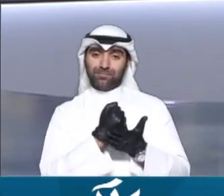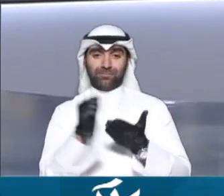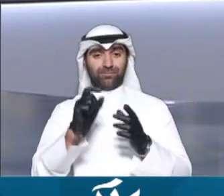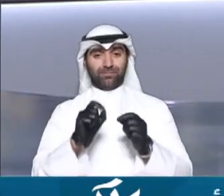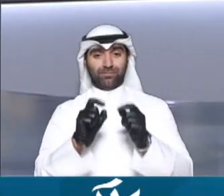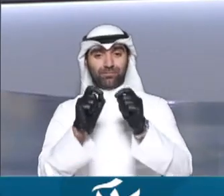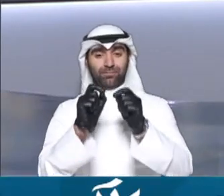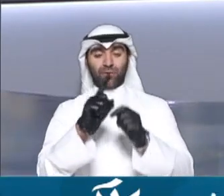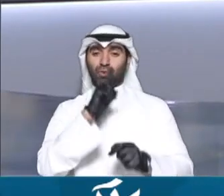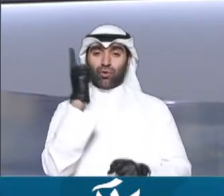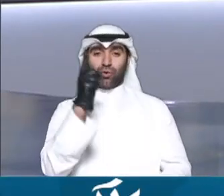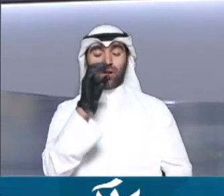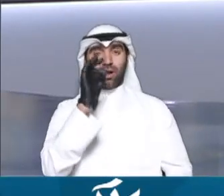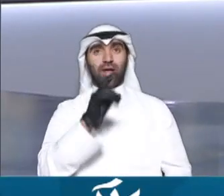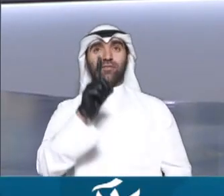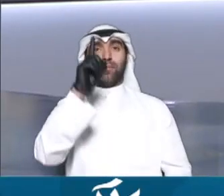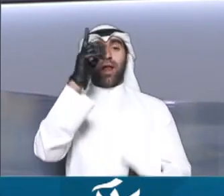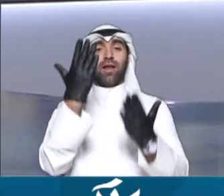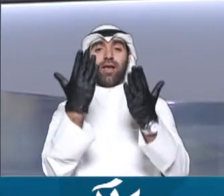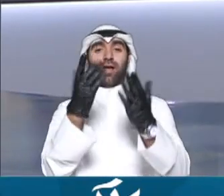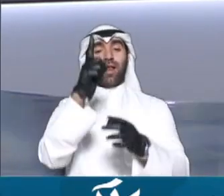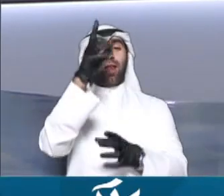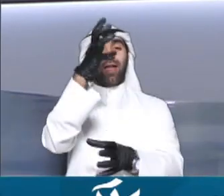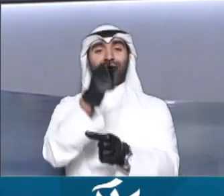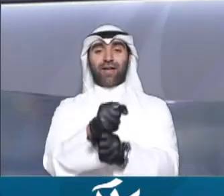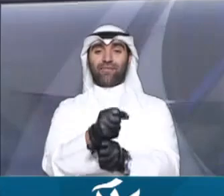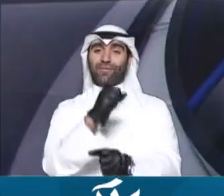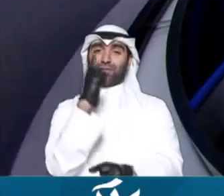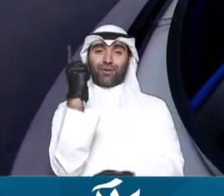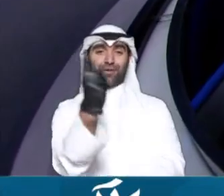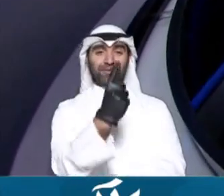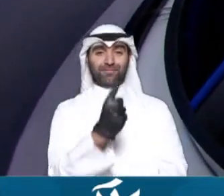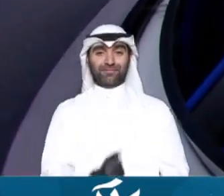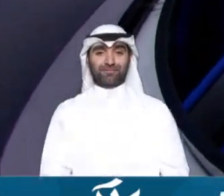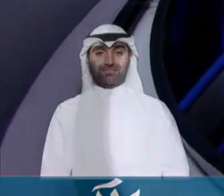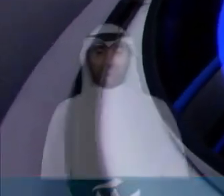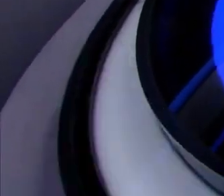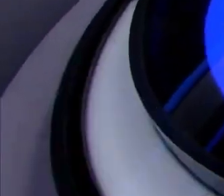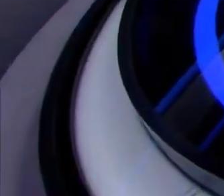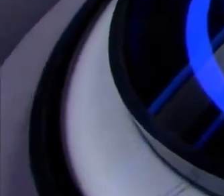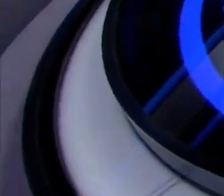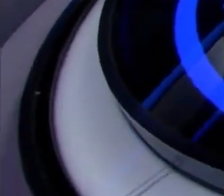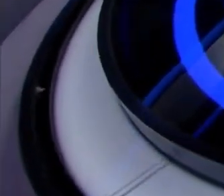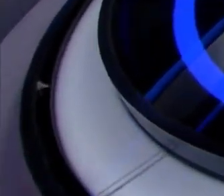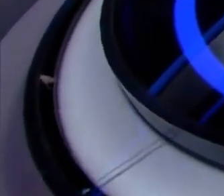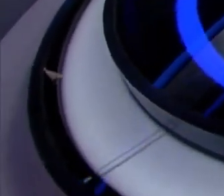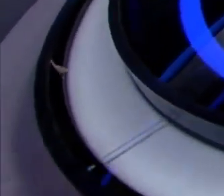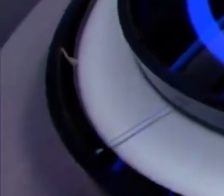الحي القيوم الذي لا ينام. إلى اللقاء.